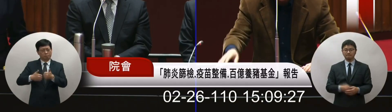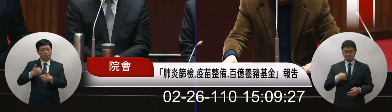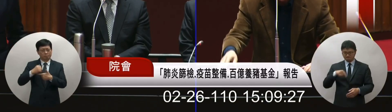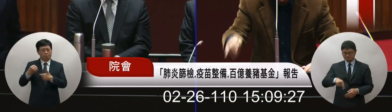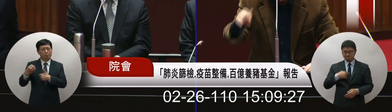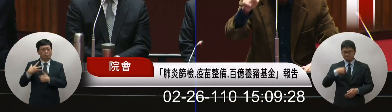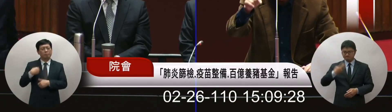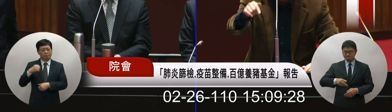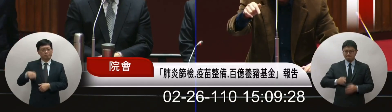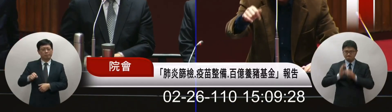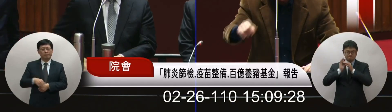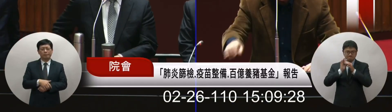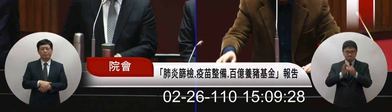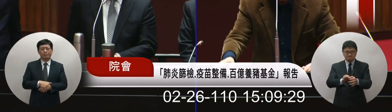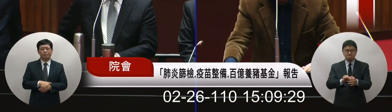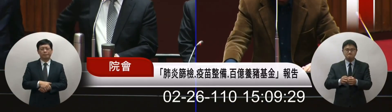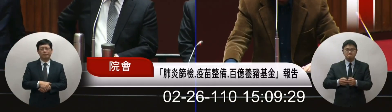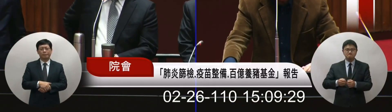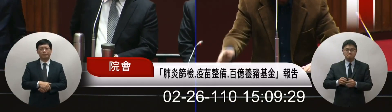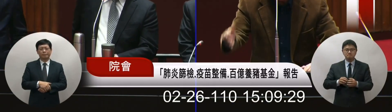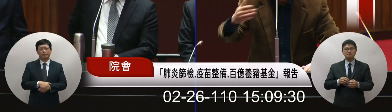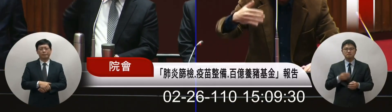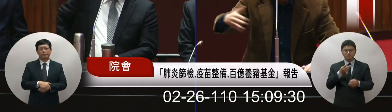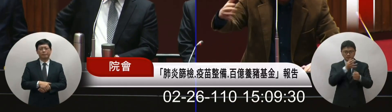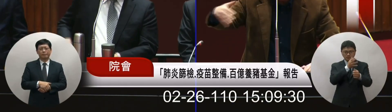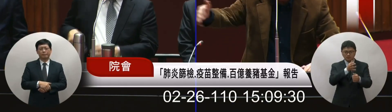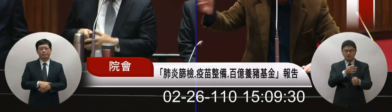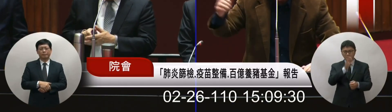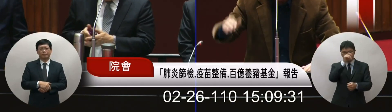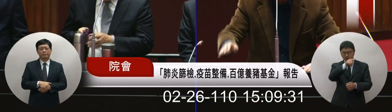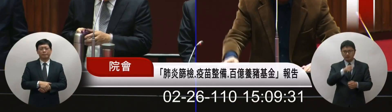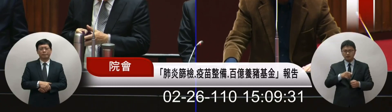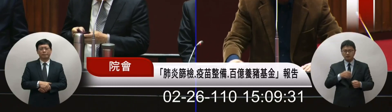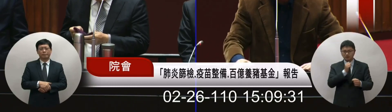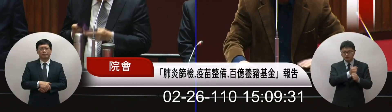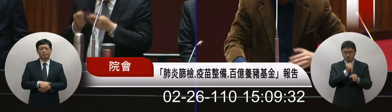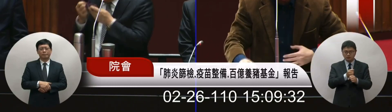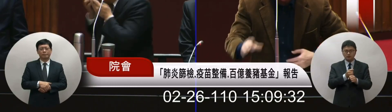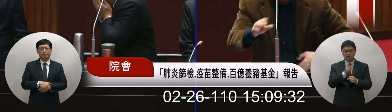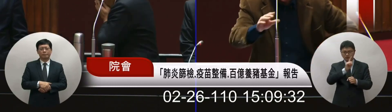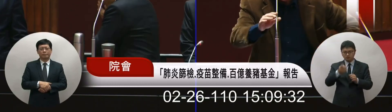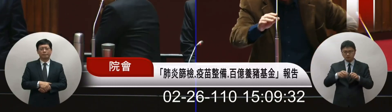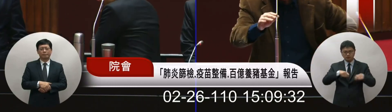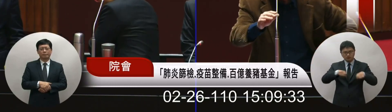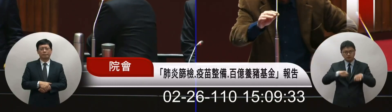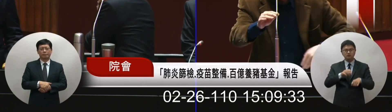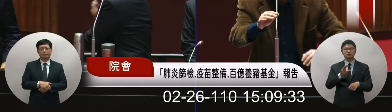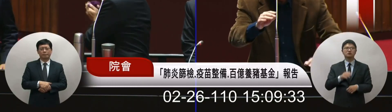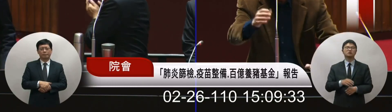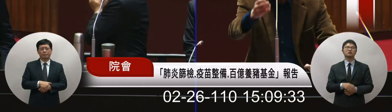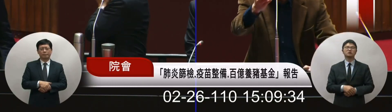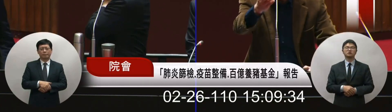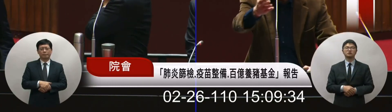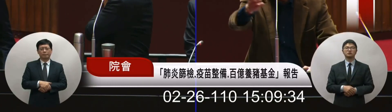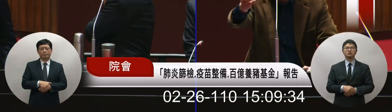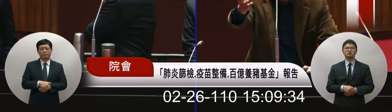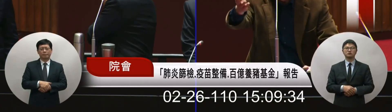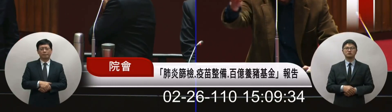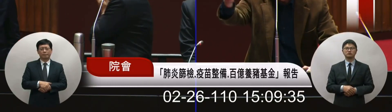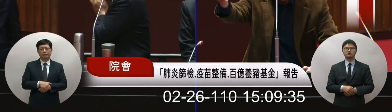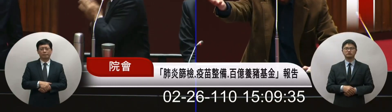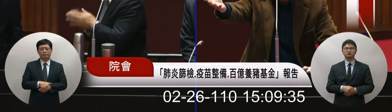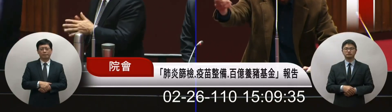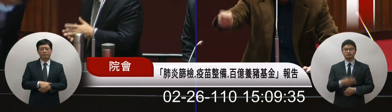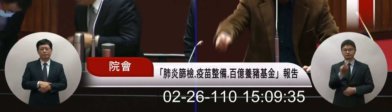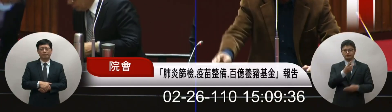续 同意 去这个咨询你们，看你们做了哪一些超前的部署。好，那请陈主委跟